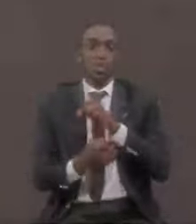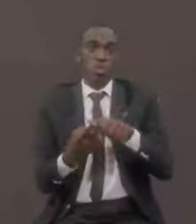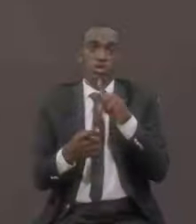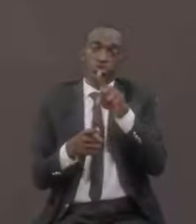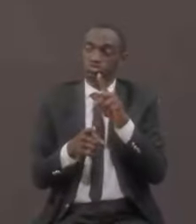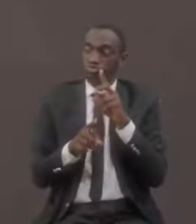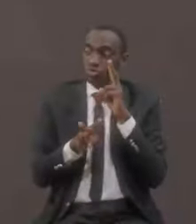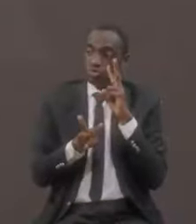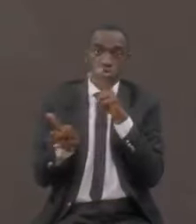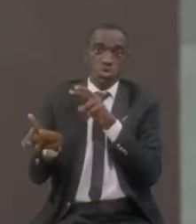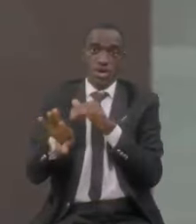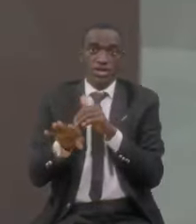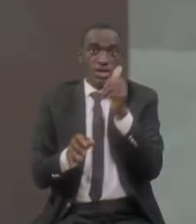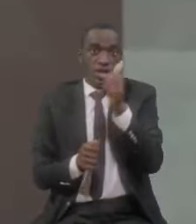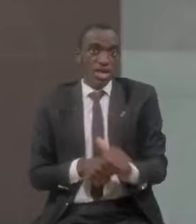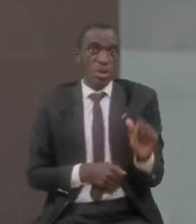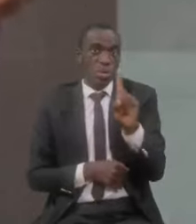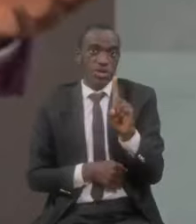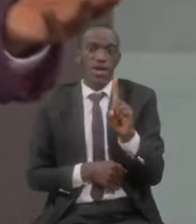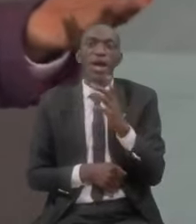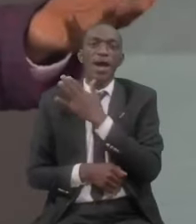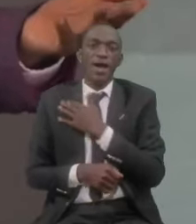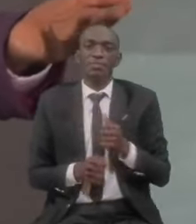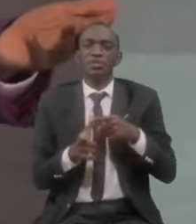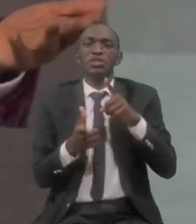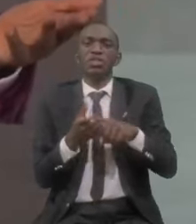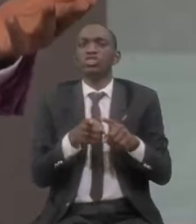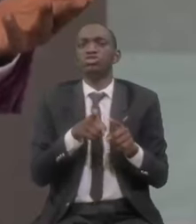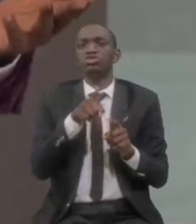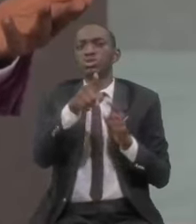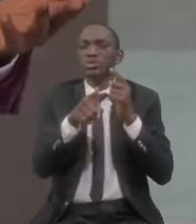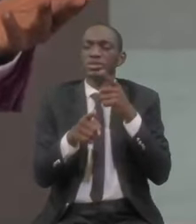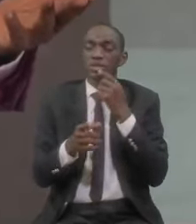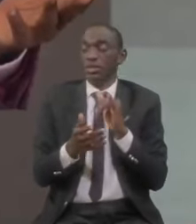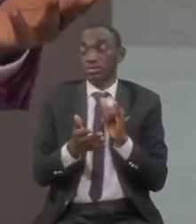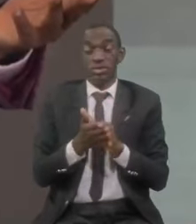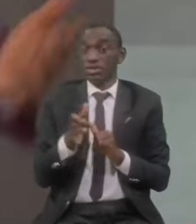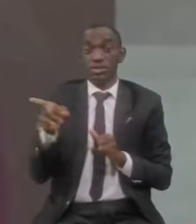Quand vous regardez, quelqu'un peut dire, oh, ah, je suis comme lui.